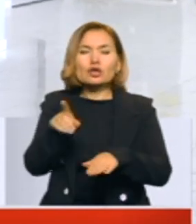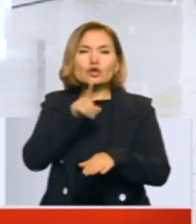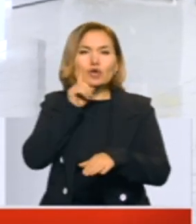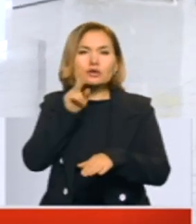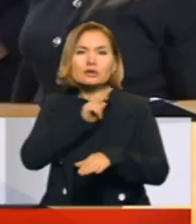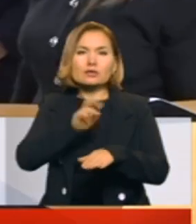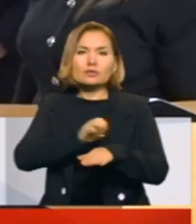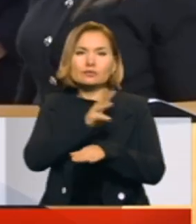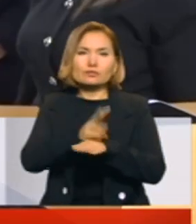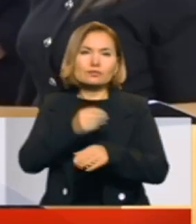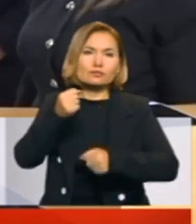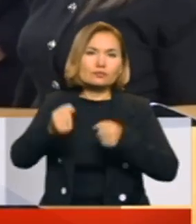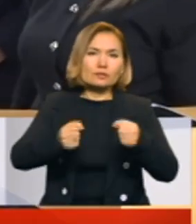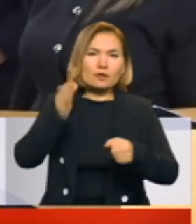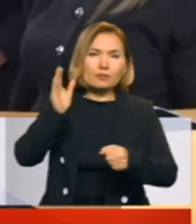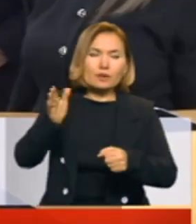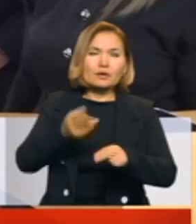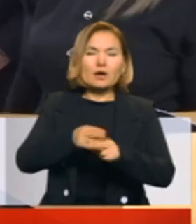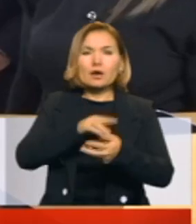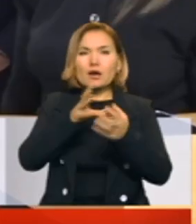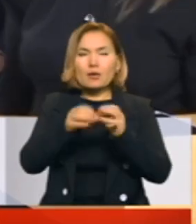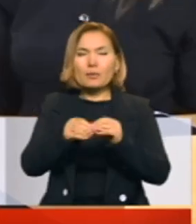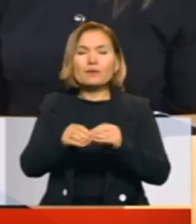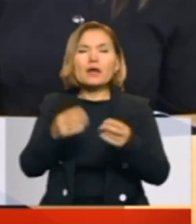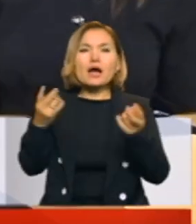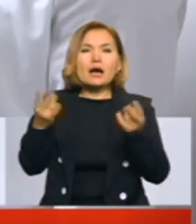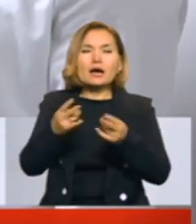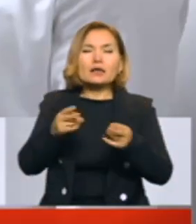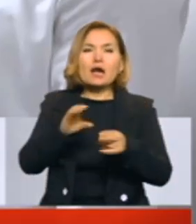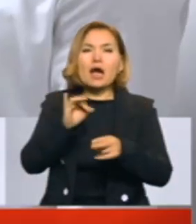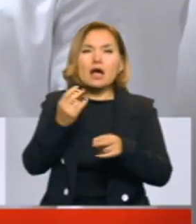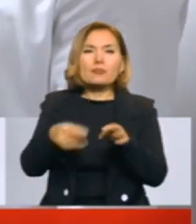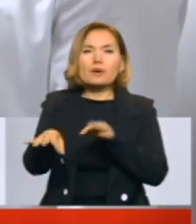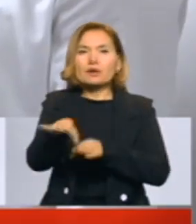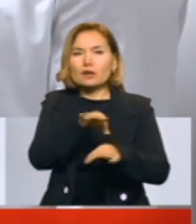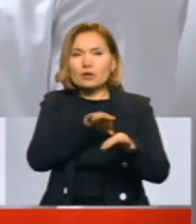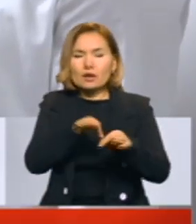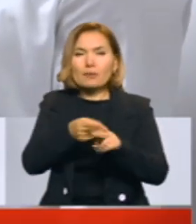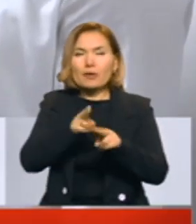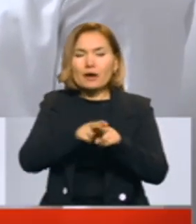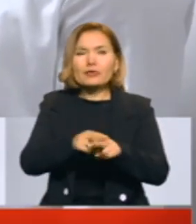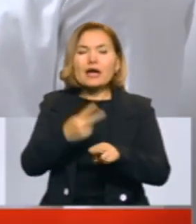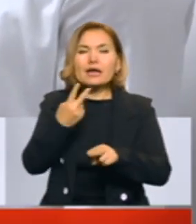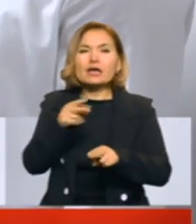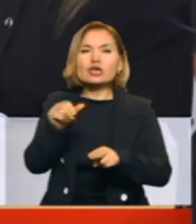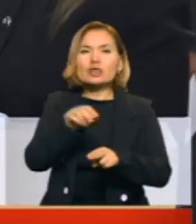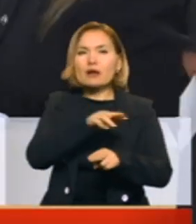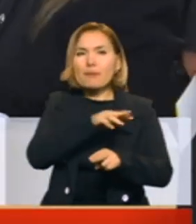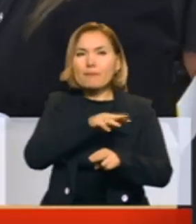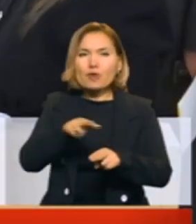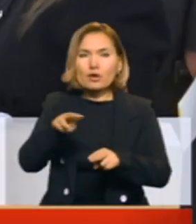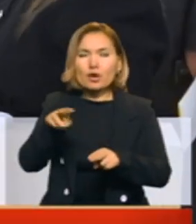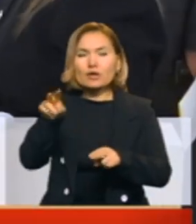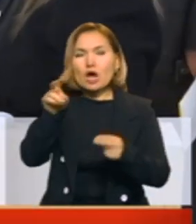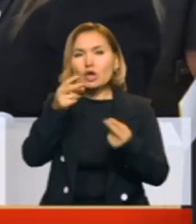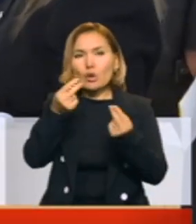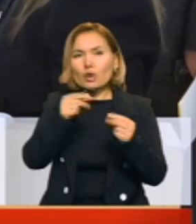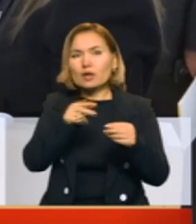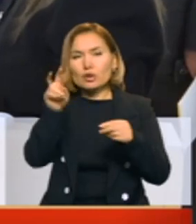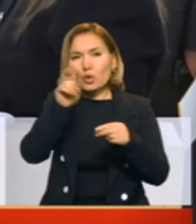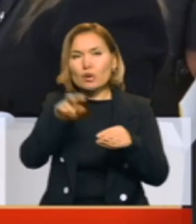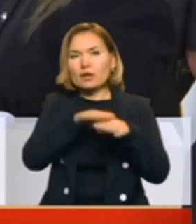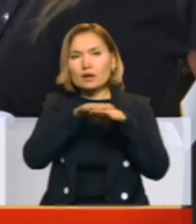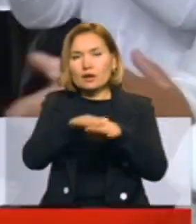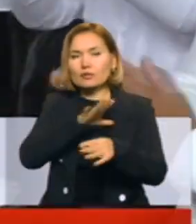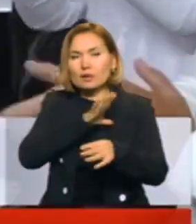әлеуетін арттырамыз. Теңіз Шевройл өңірге қажет әлеуметтік жобаларға жыл басынан бері 2,5 миллион ақш долларын құйған. Игі бастамалар